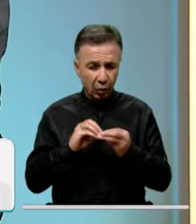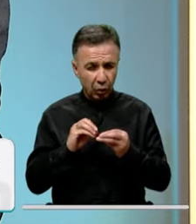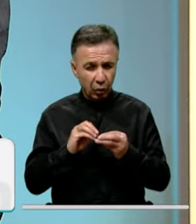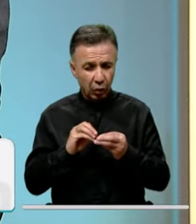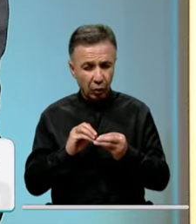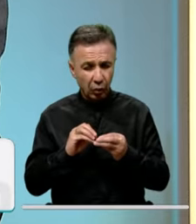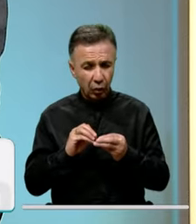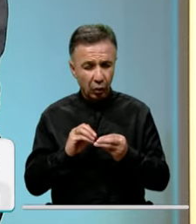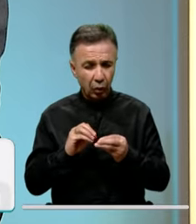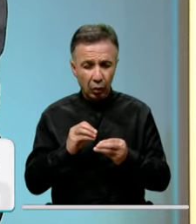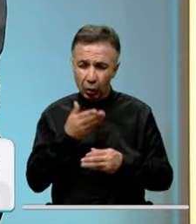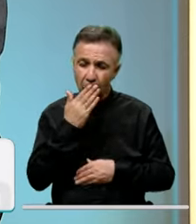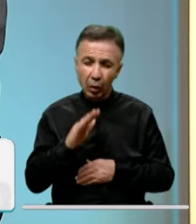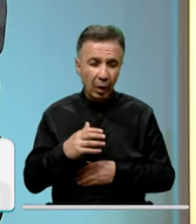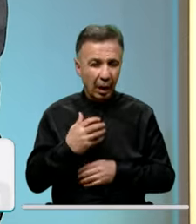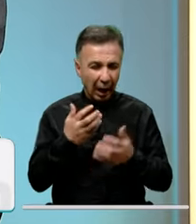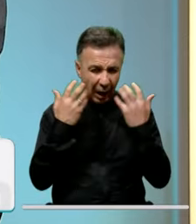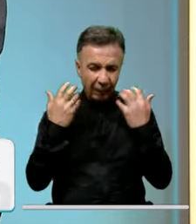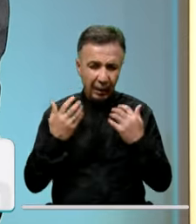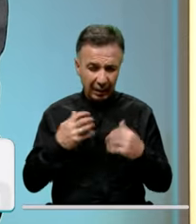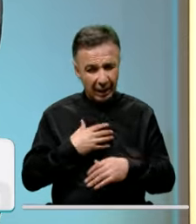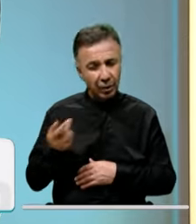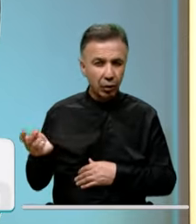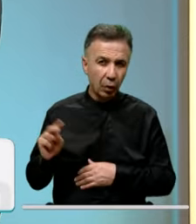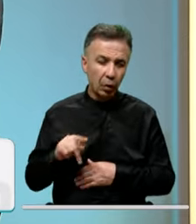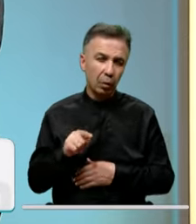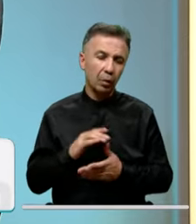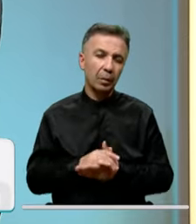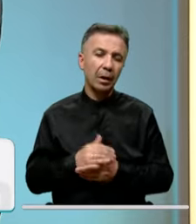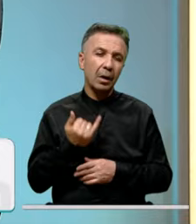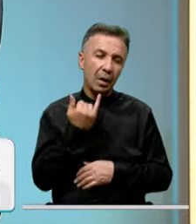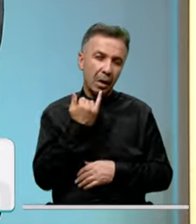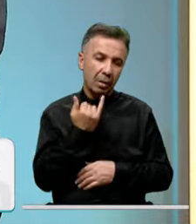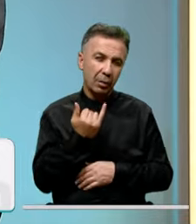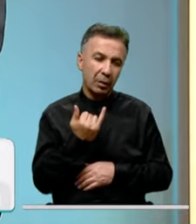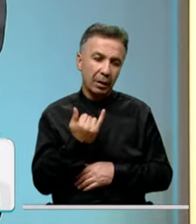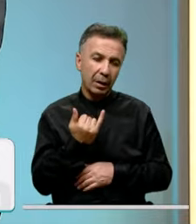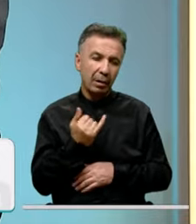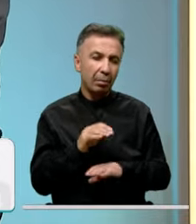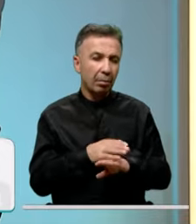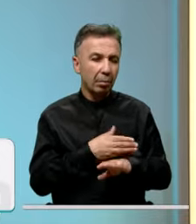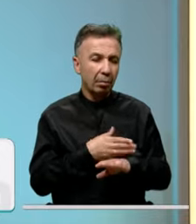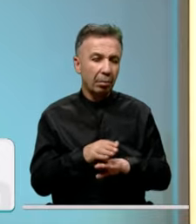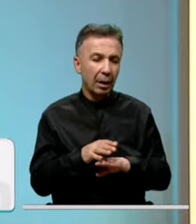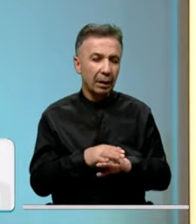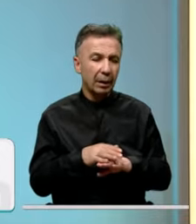söz etmiyor, hayvan eceliyle öldü. Bu durumda müşterinin malı telef